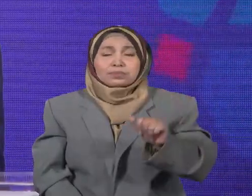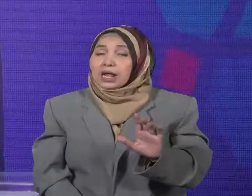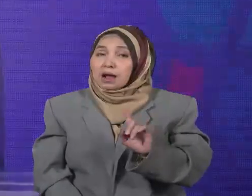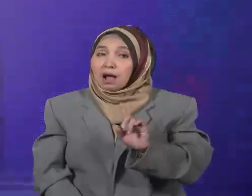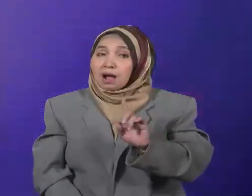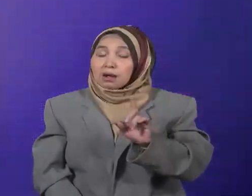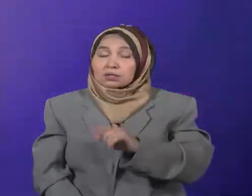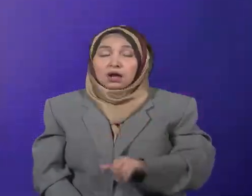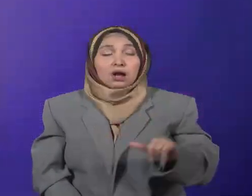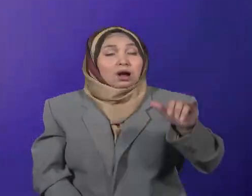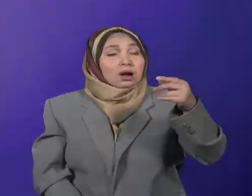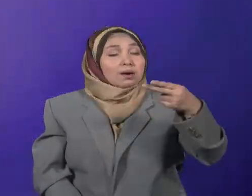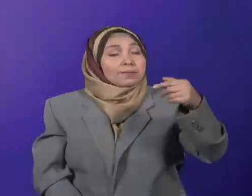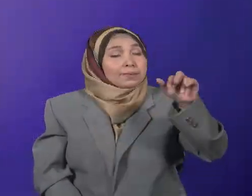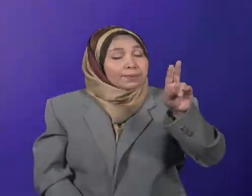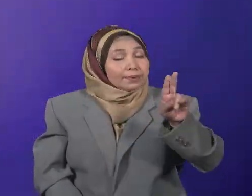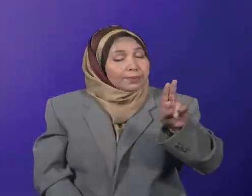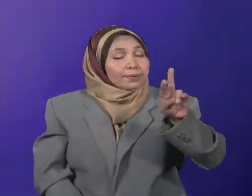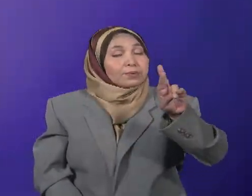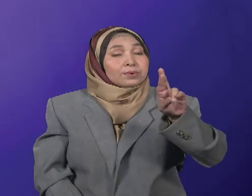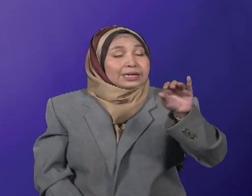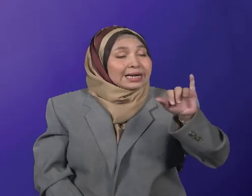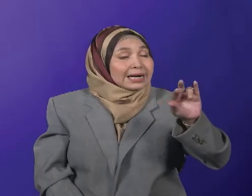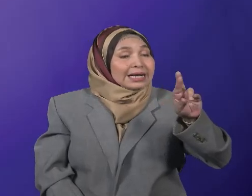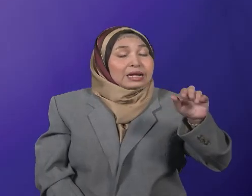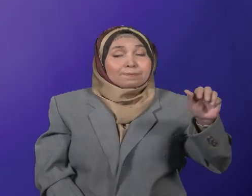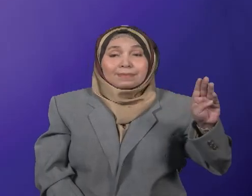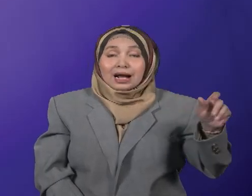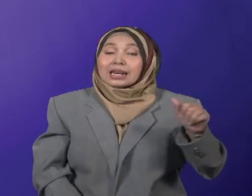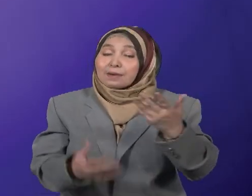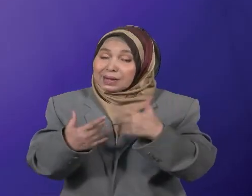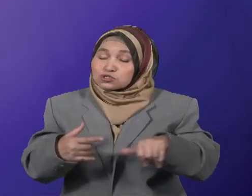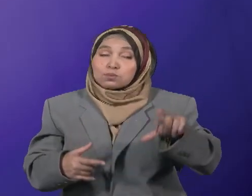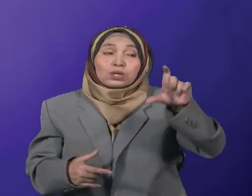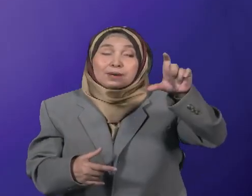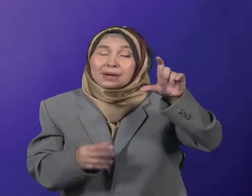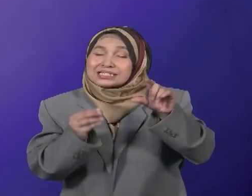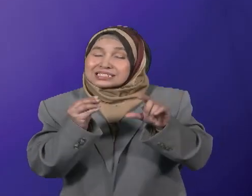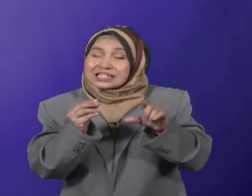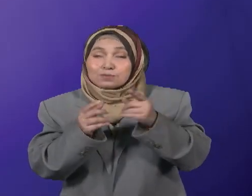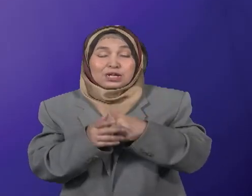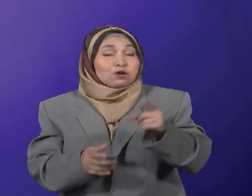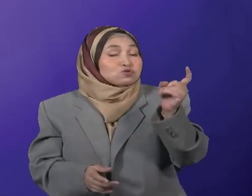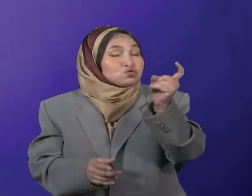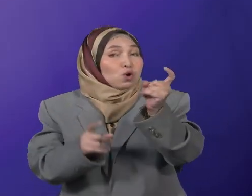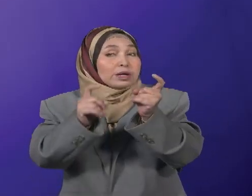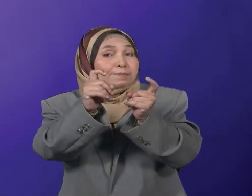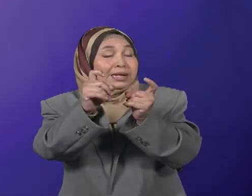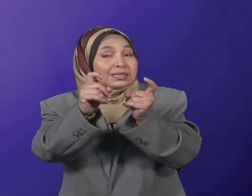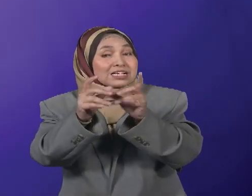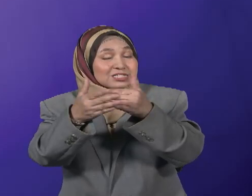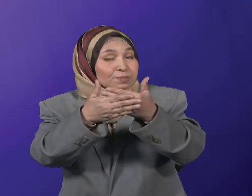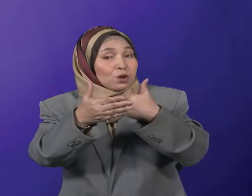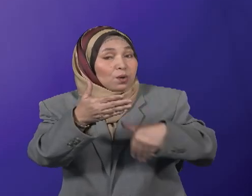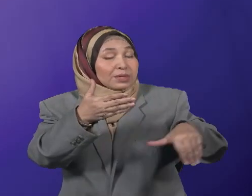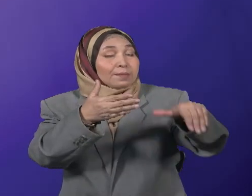jangan. Hurriba. Tipis sebab dia baris bawah. Lepas tu baru tebal sikit. Sebab huruf ra yang sukun sebelum dia